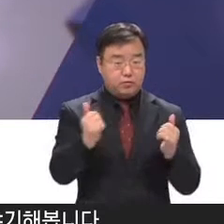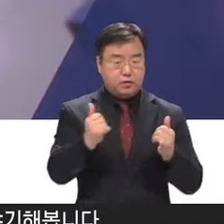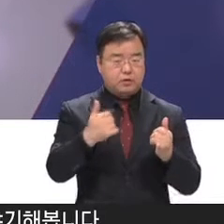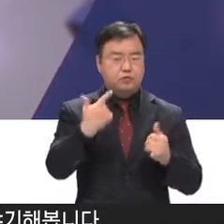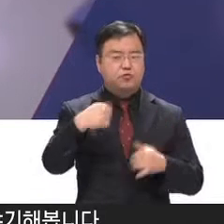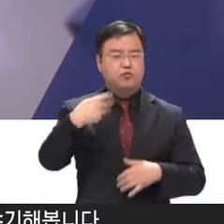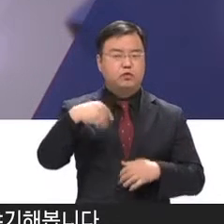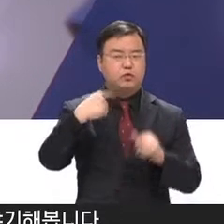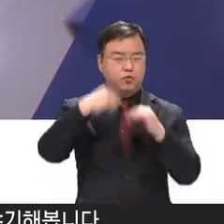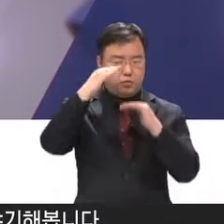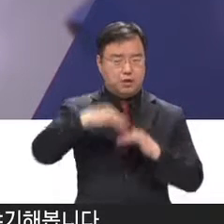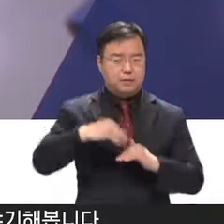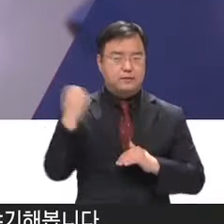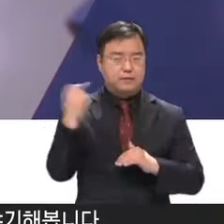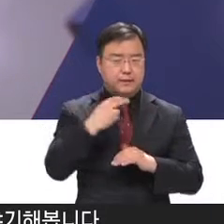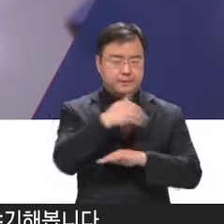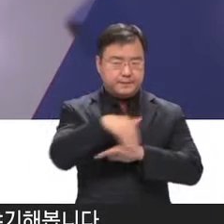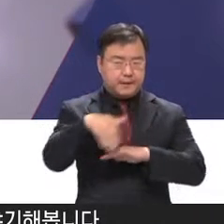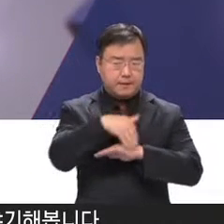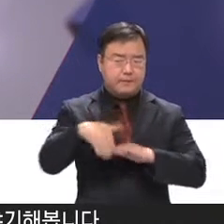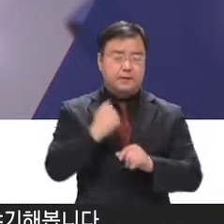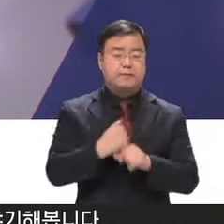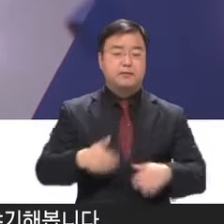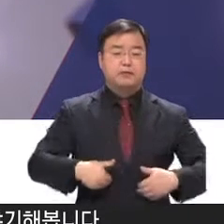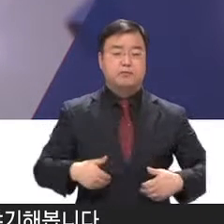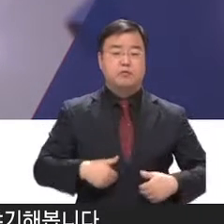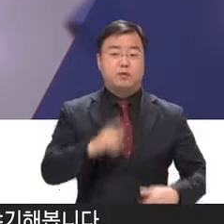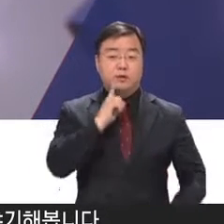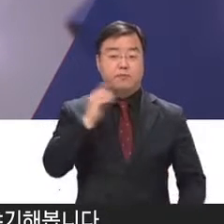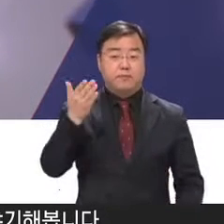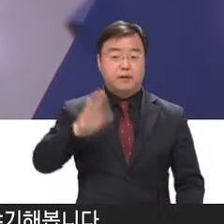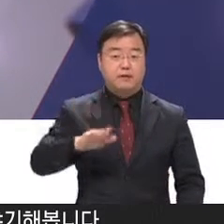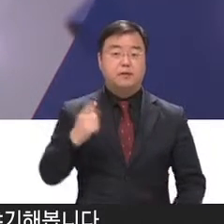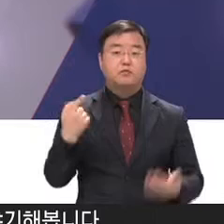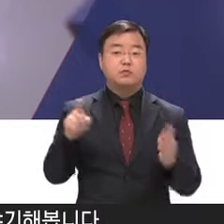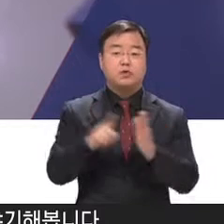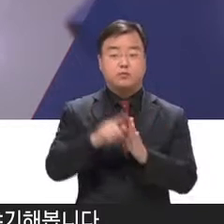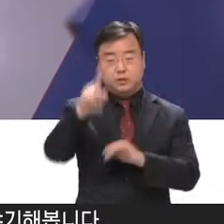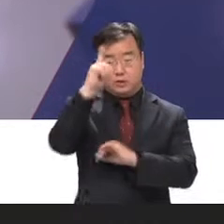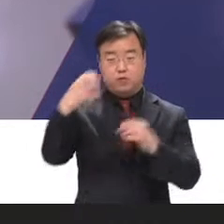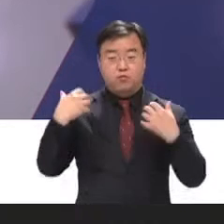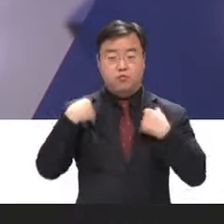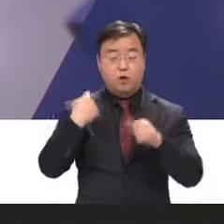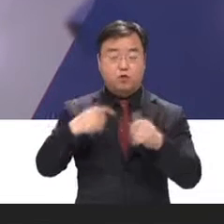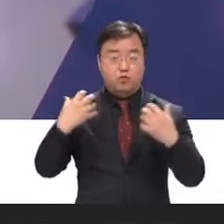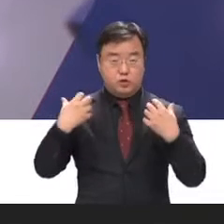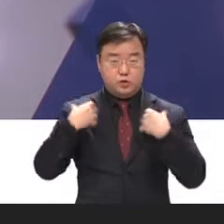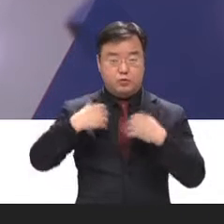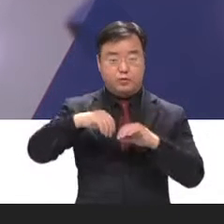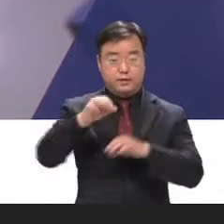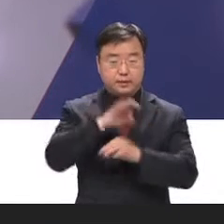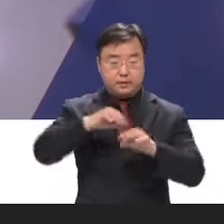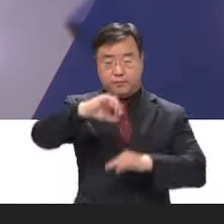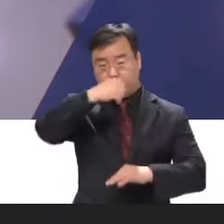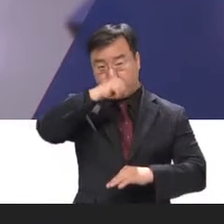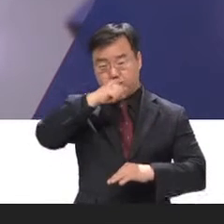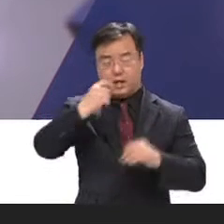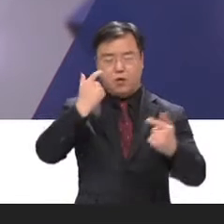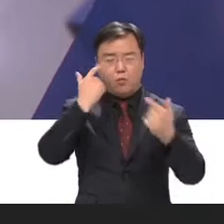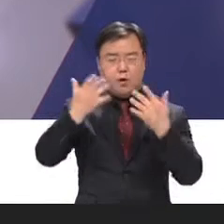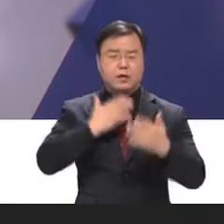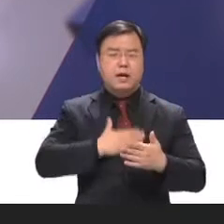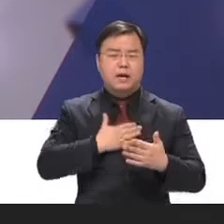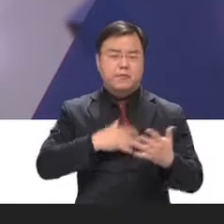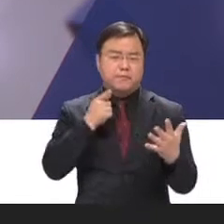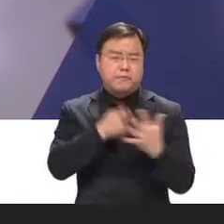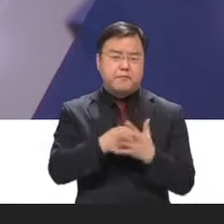설계할 필요가 있다 고 지적하고 있는데요 4 그러려면 이 정부와 교육청의 재종 상황을 정확히 확인하는 게 중요한데 이를